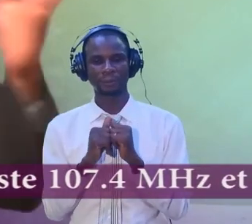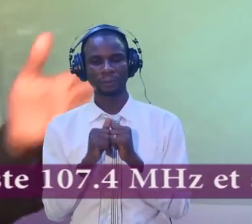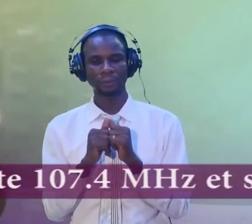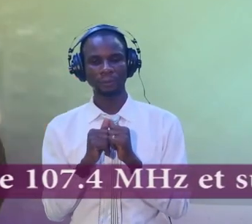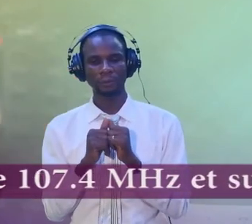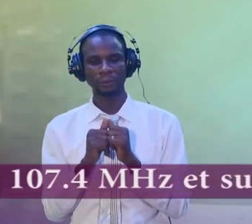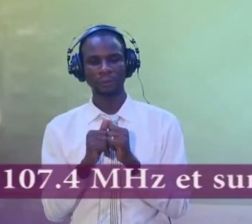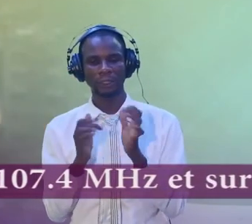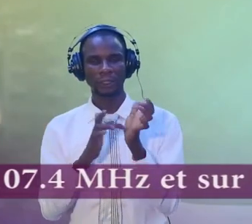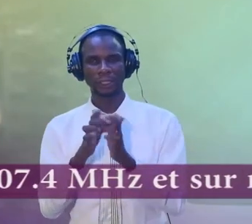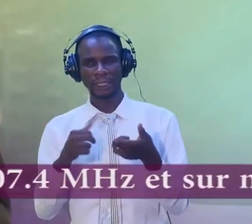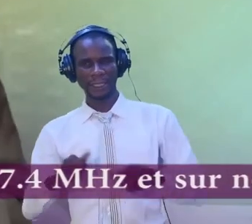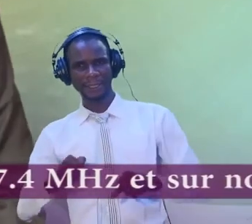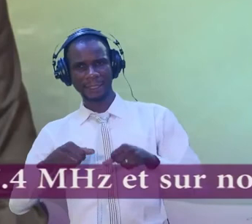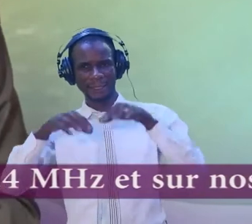njema